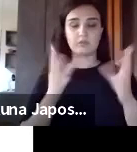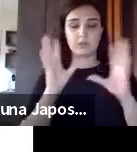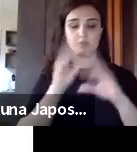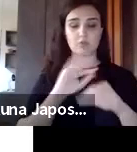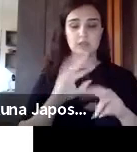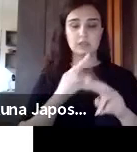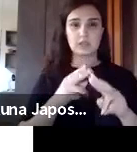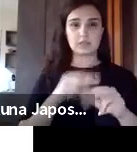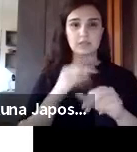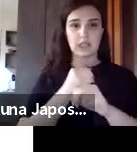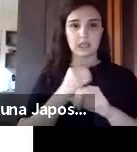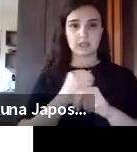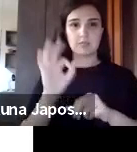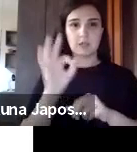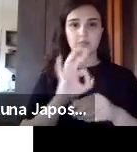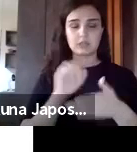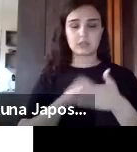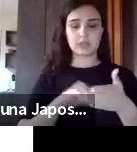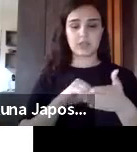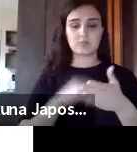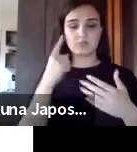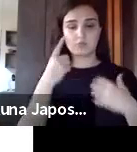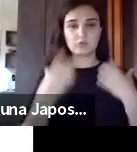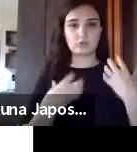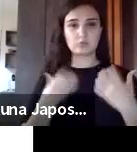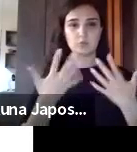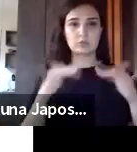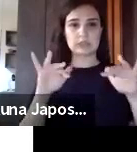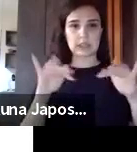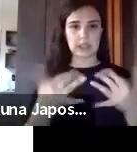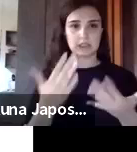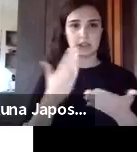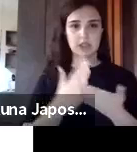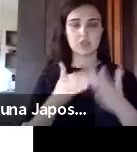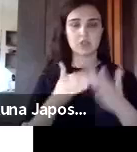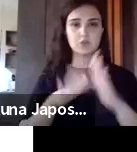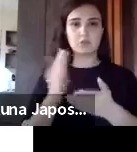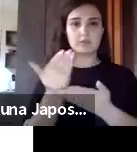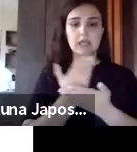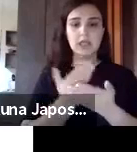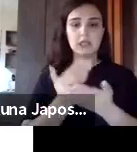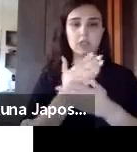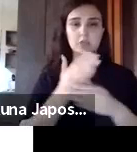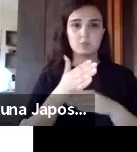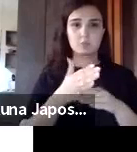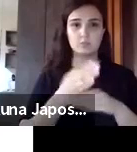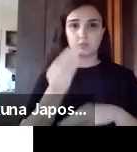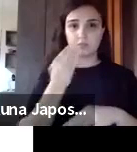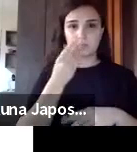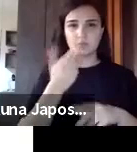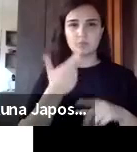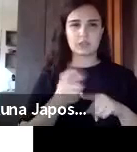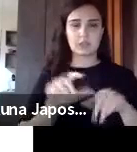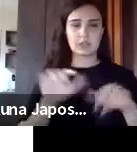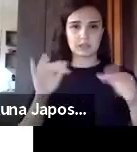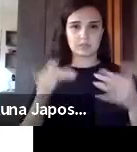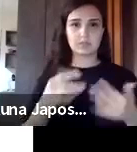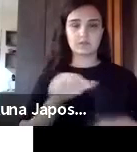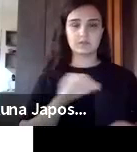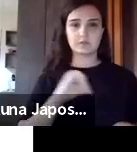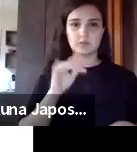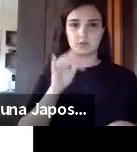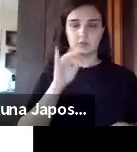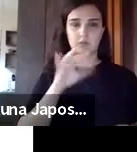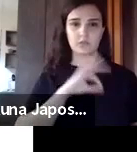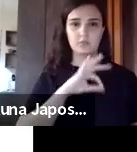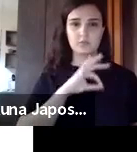გაკეთება, ამის გამო ეს შფოთვა, თუ დაღლილი ხართ ჯობს არაჟანი და პური ჭამოს, თუ ძალიან გადაღლილი ხართ და თქვენ ის დრო